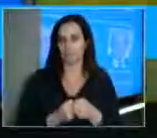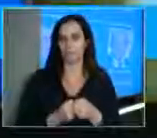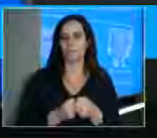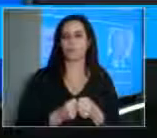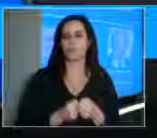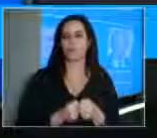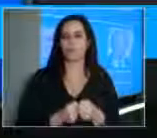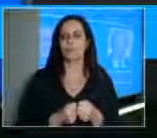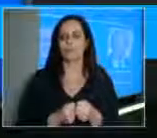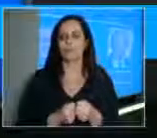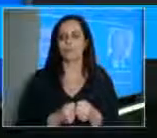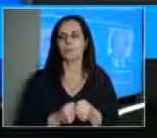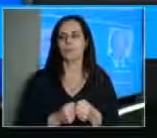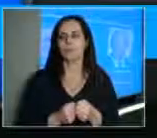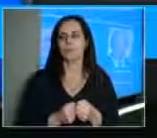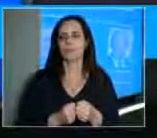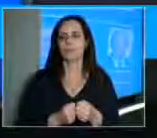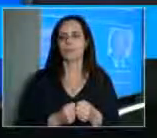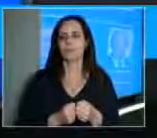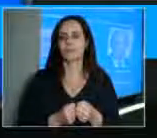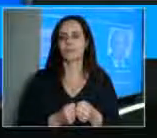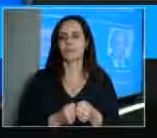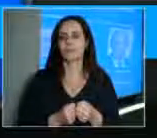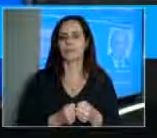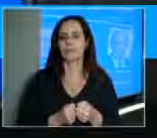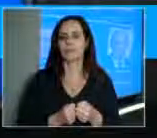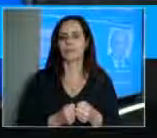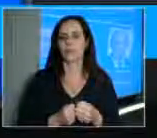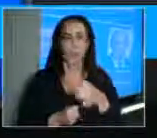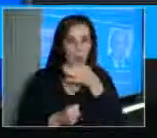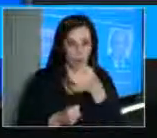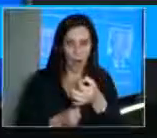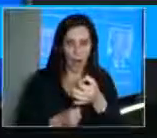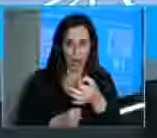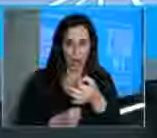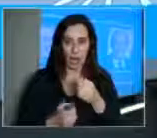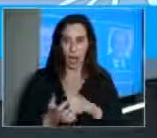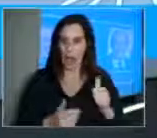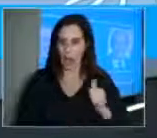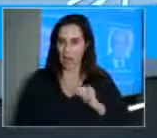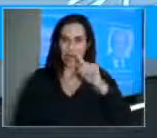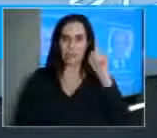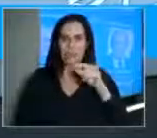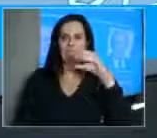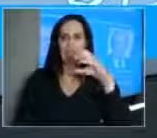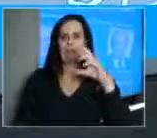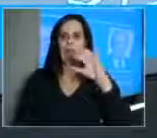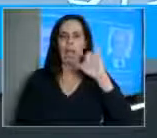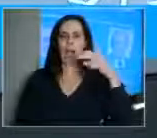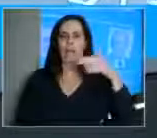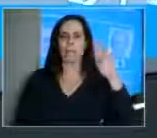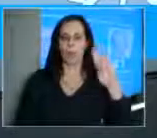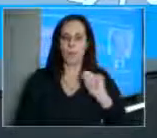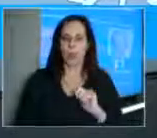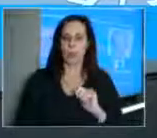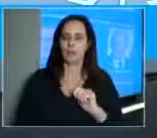בצורה מאוד יסודית. אז השאלה היא על באומל ספציפית, תראי, אני אנסה לענות בצורה